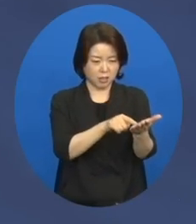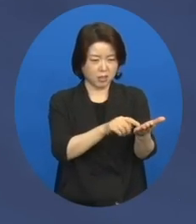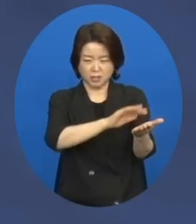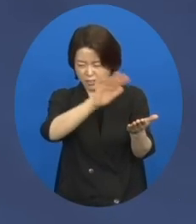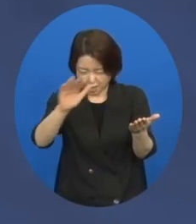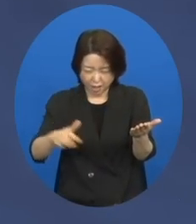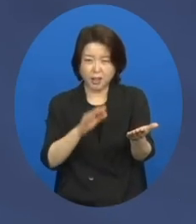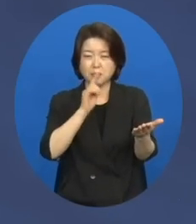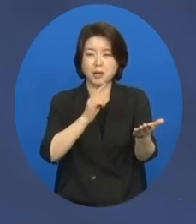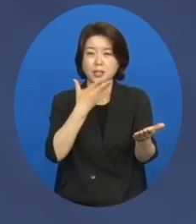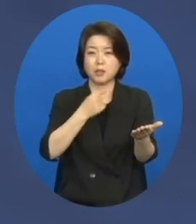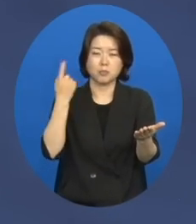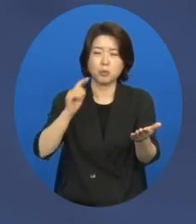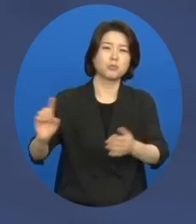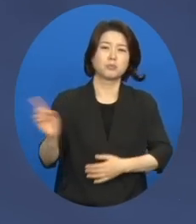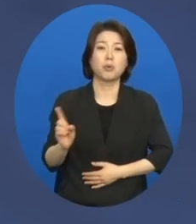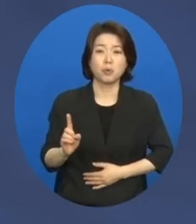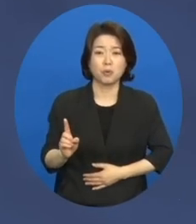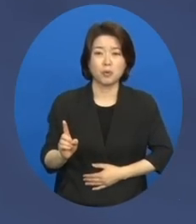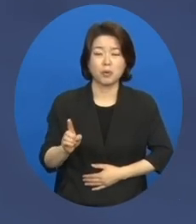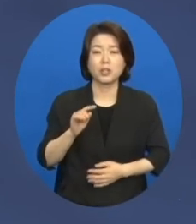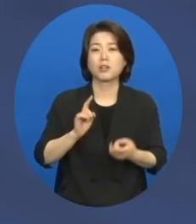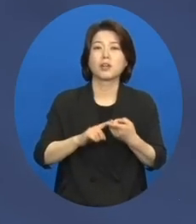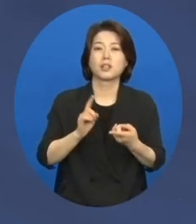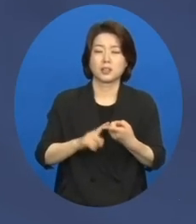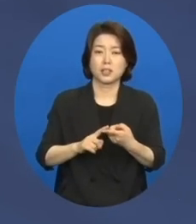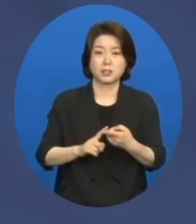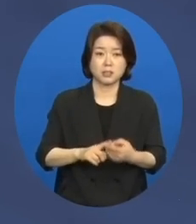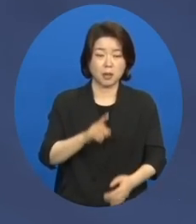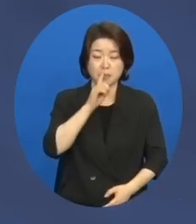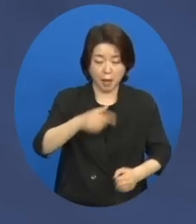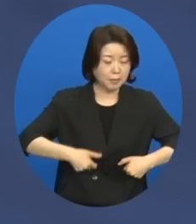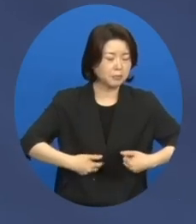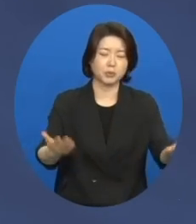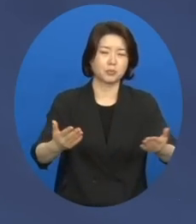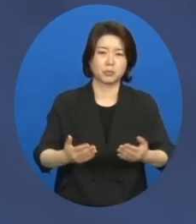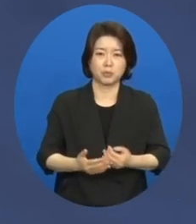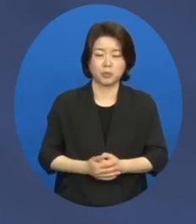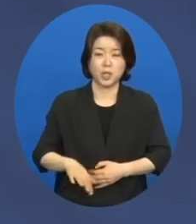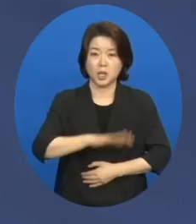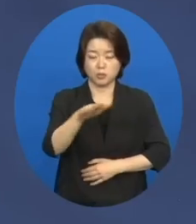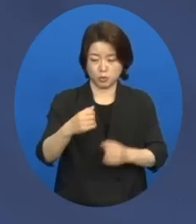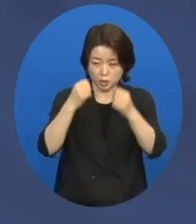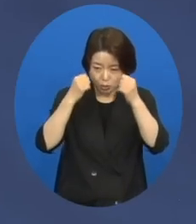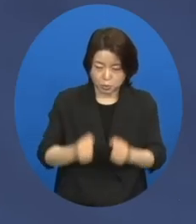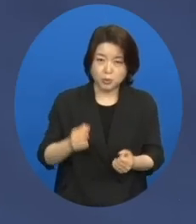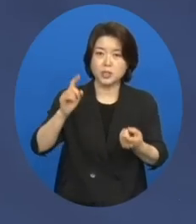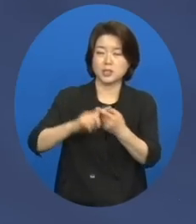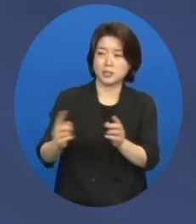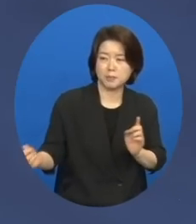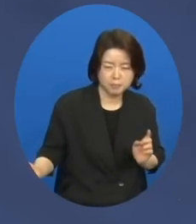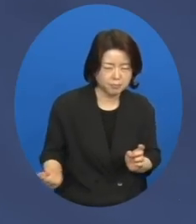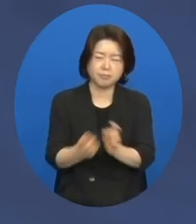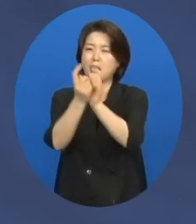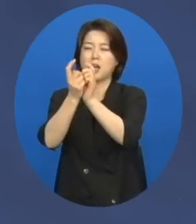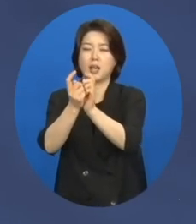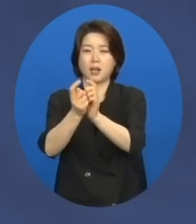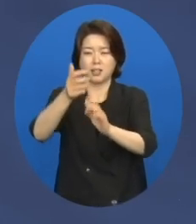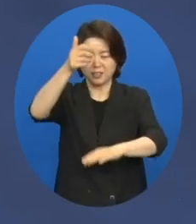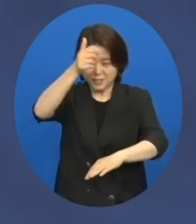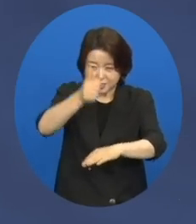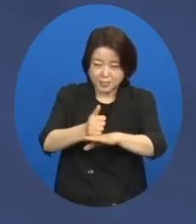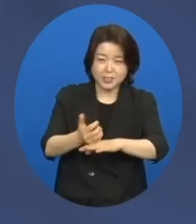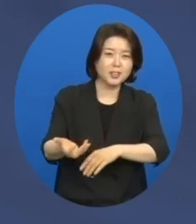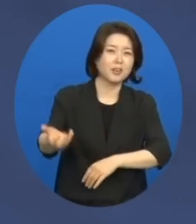도대체 어떤 복음인가 라고 하는 거에 대하여 두말할 여지도 없이 저희 존재로 부딪히고 나서 드디어